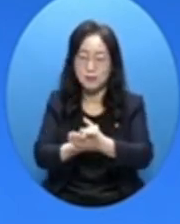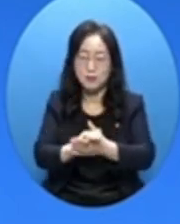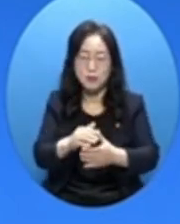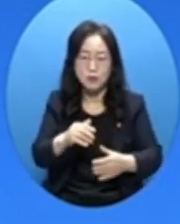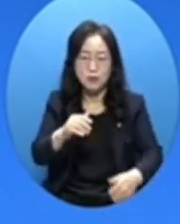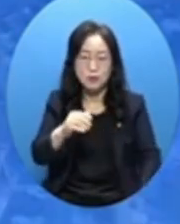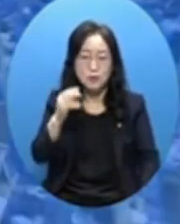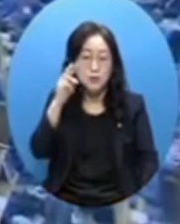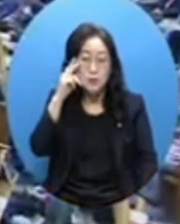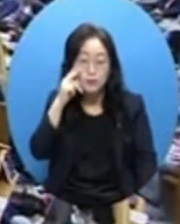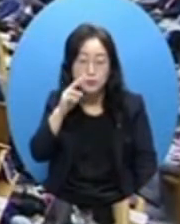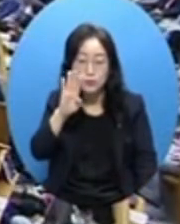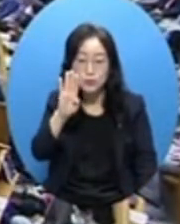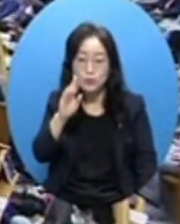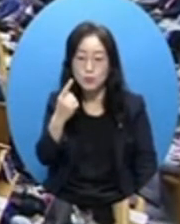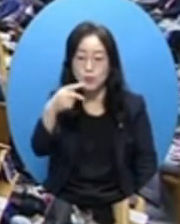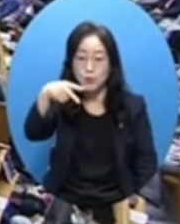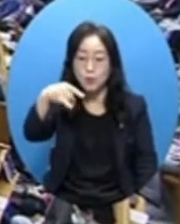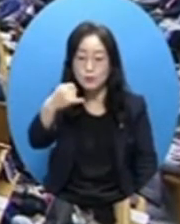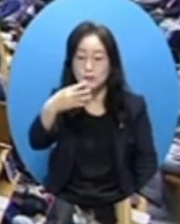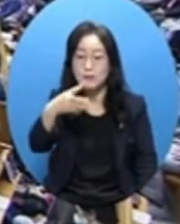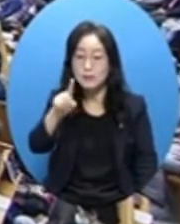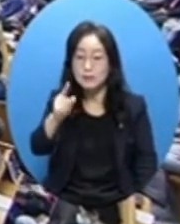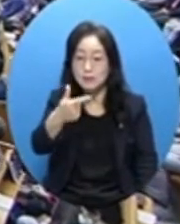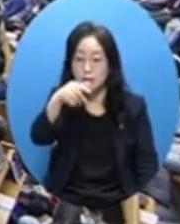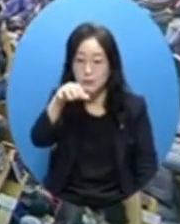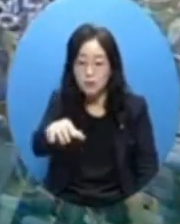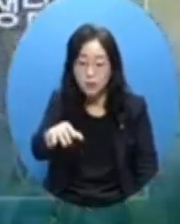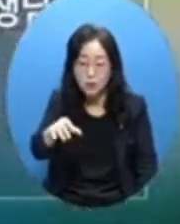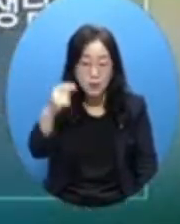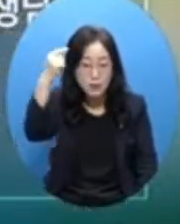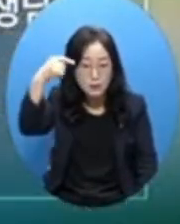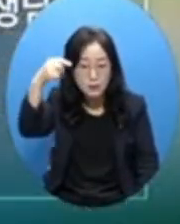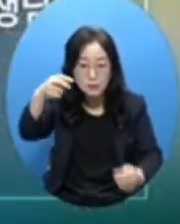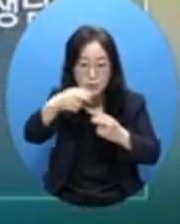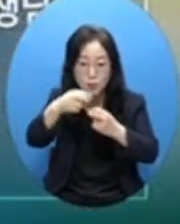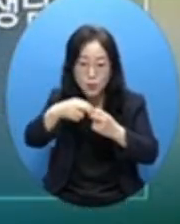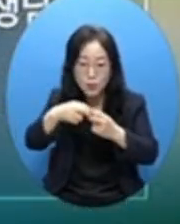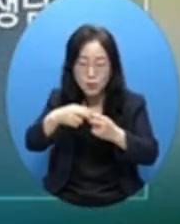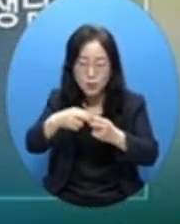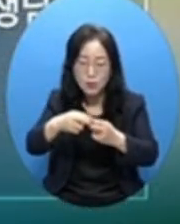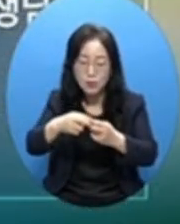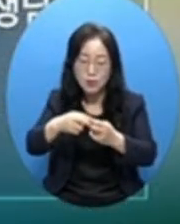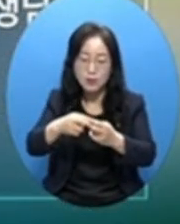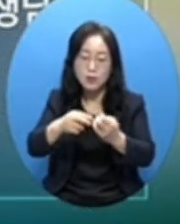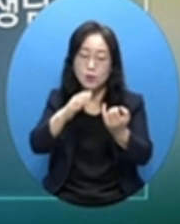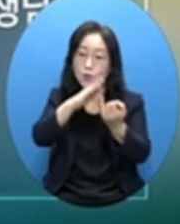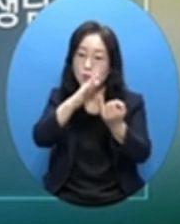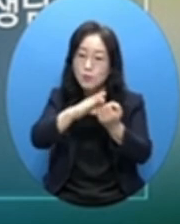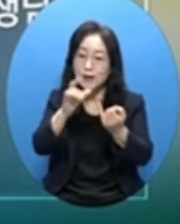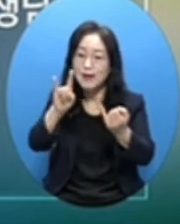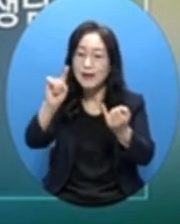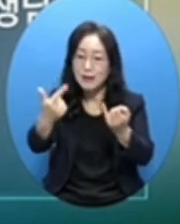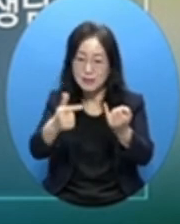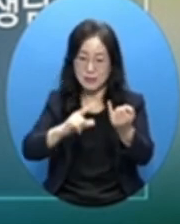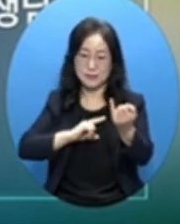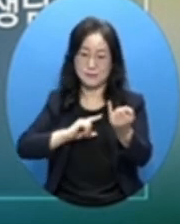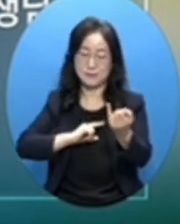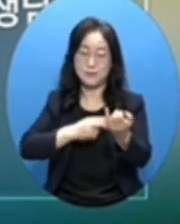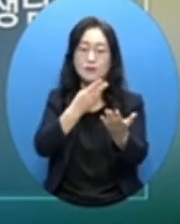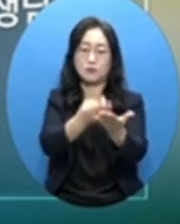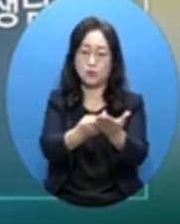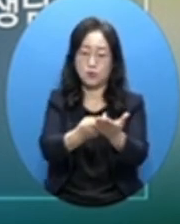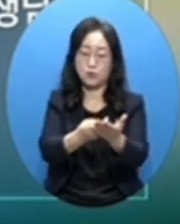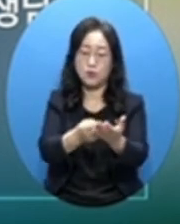정신병원에 앤이라고 하는 여자애가 있었습니다. 이 앤 설리반은 아버지는